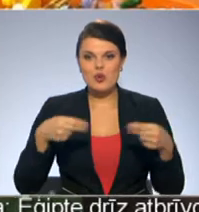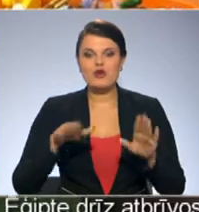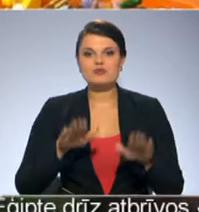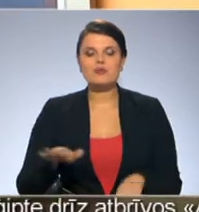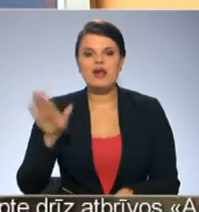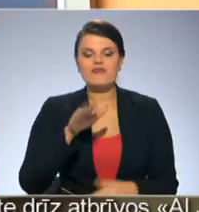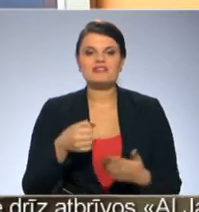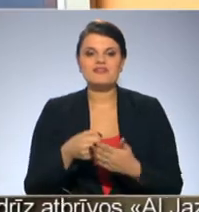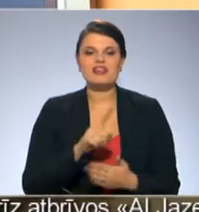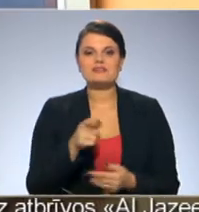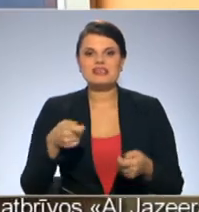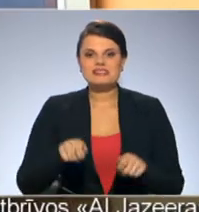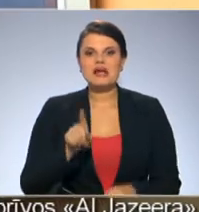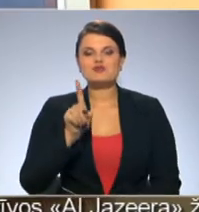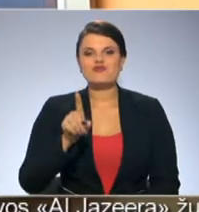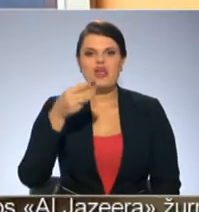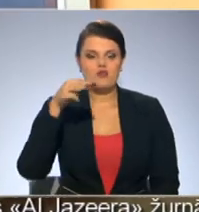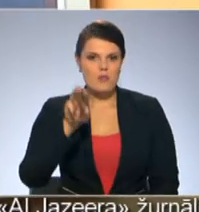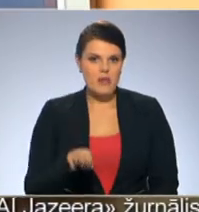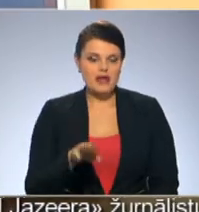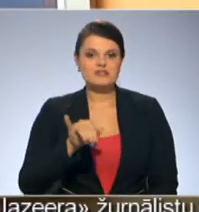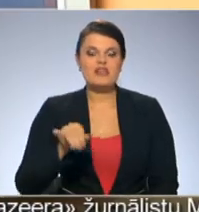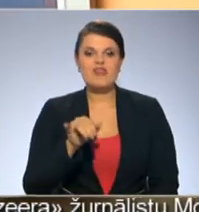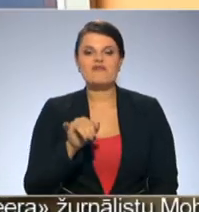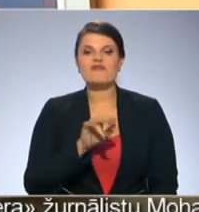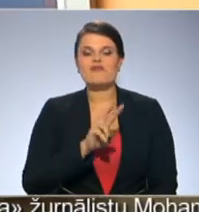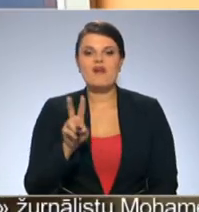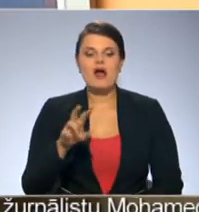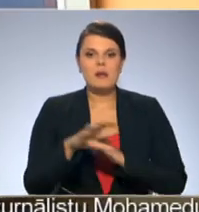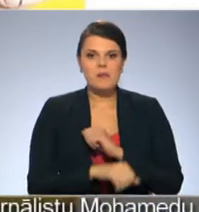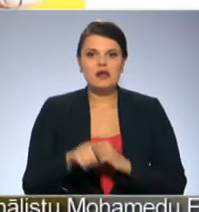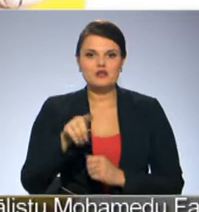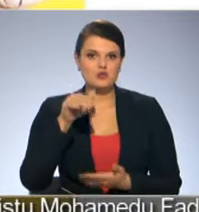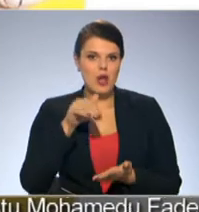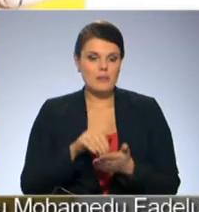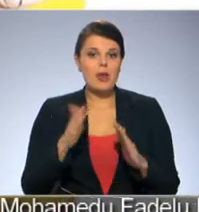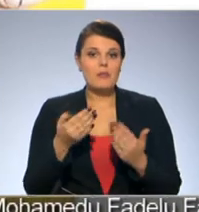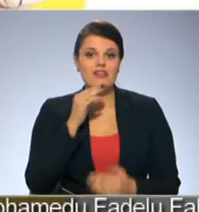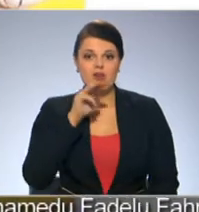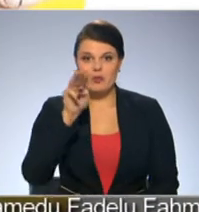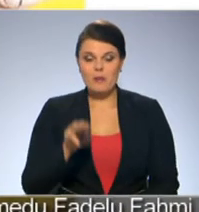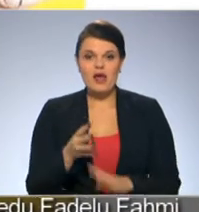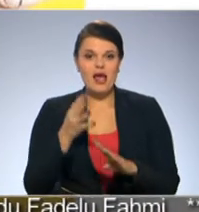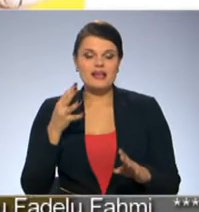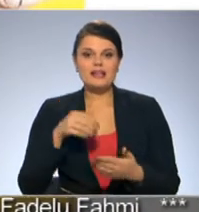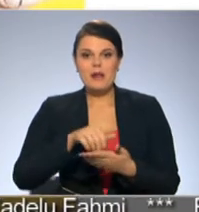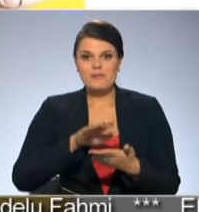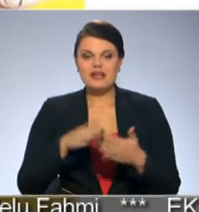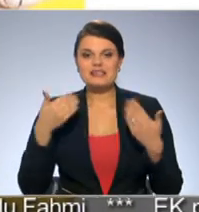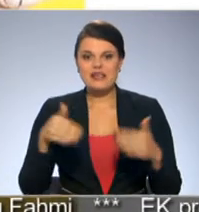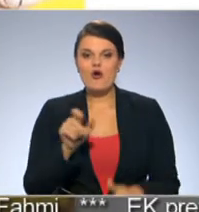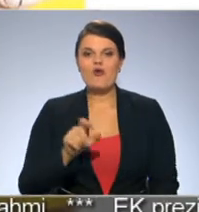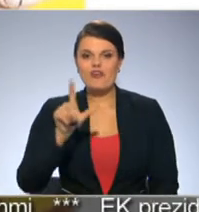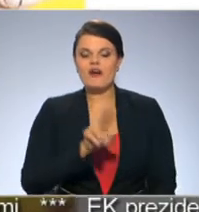valsts finansējumu tiks slēgts tikai uz vienu mēnesi, un janvāra beigās tas tika apturēts. Tikmēr februāra mēnesī rindā pierakstīti jau vairāk